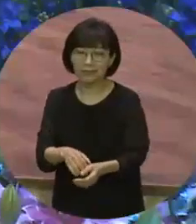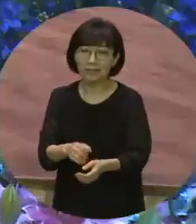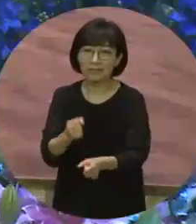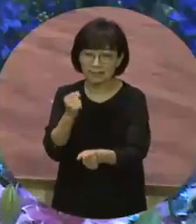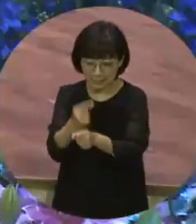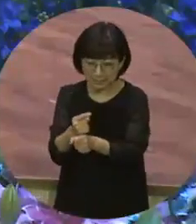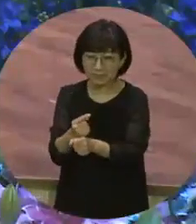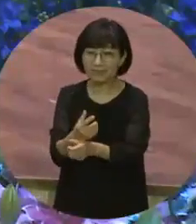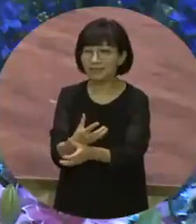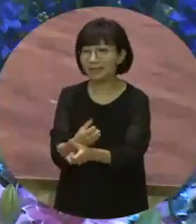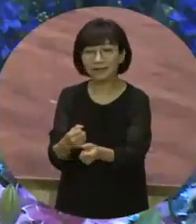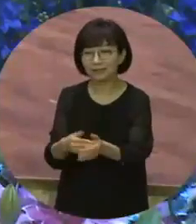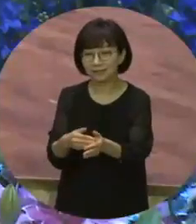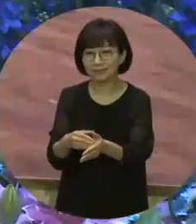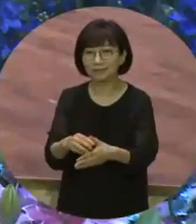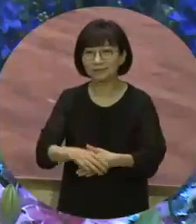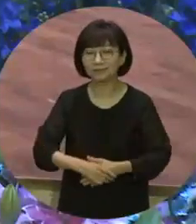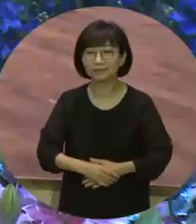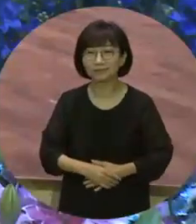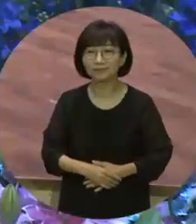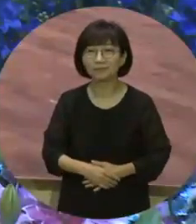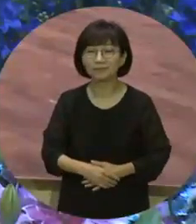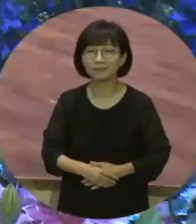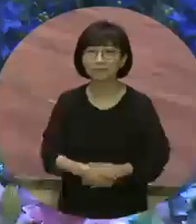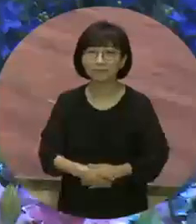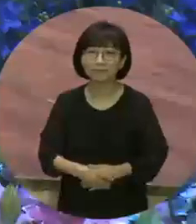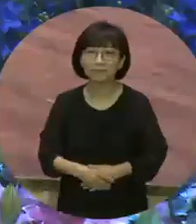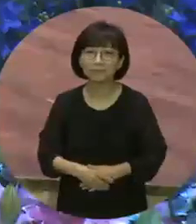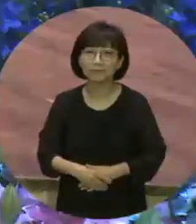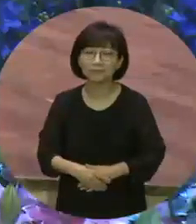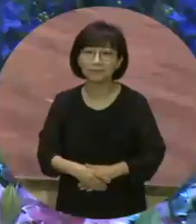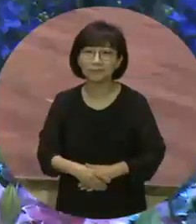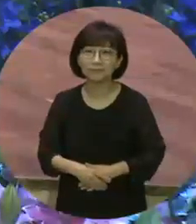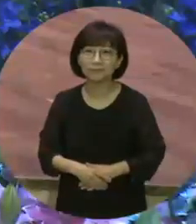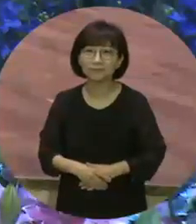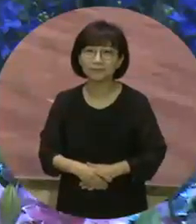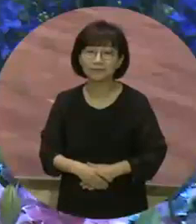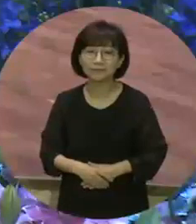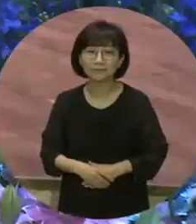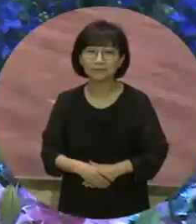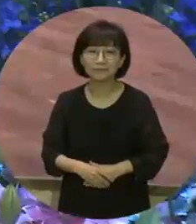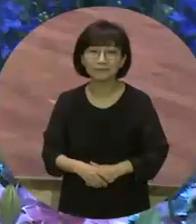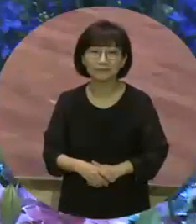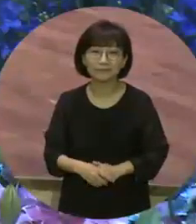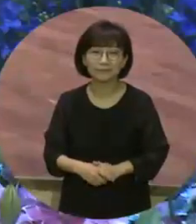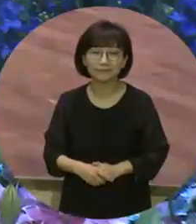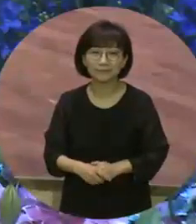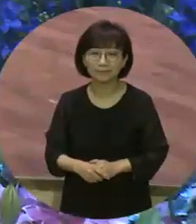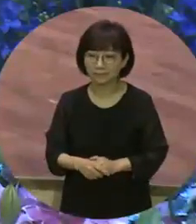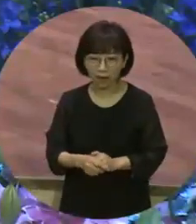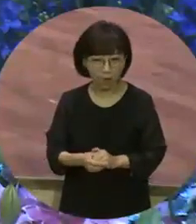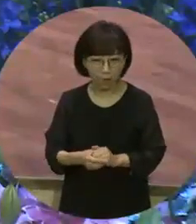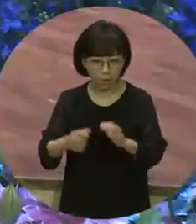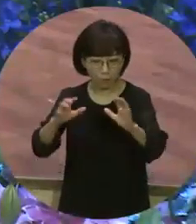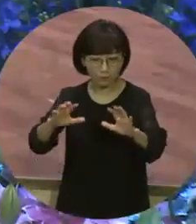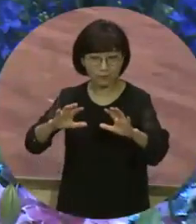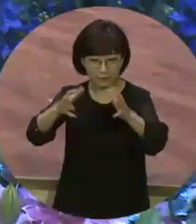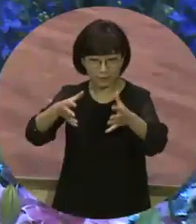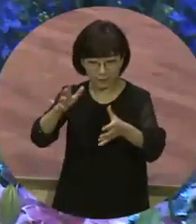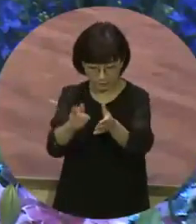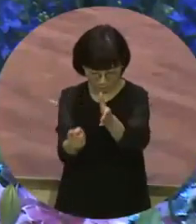이게 뭡니까? 참 진짜 이 지구상에 우리만이 있는